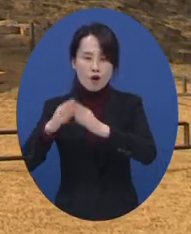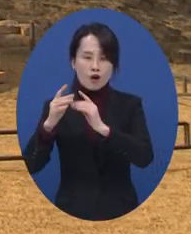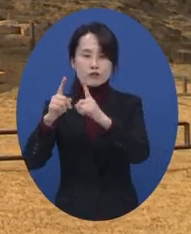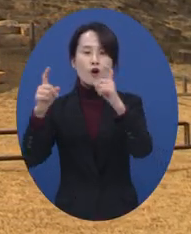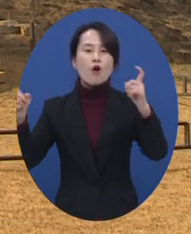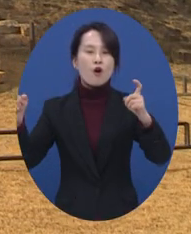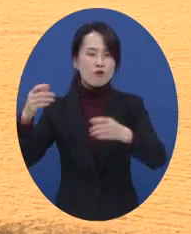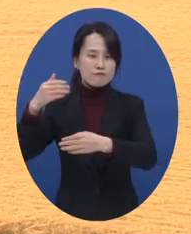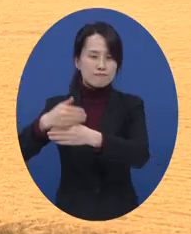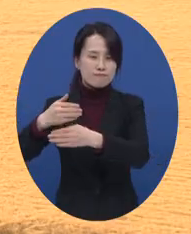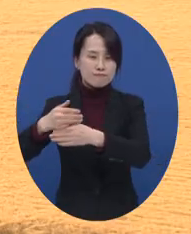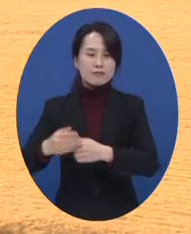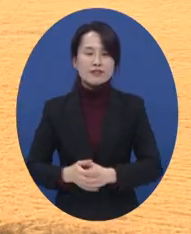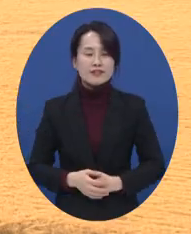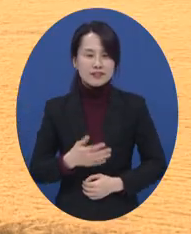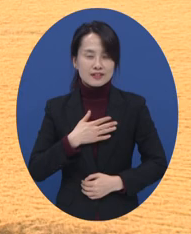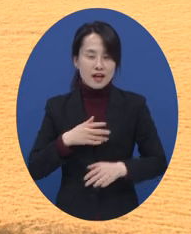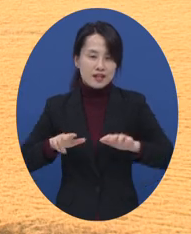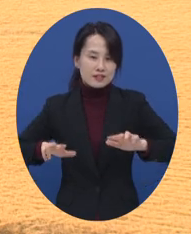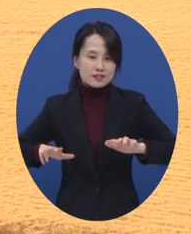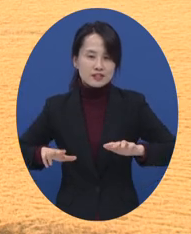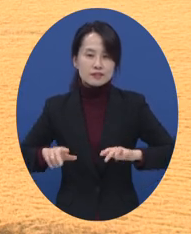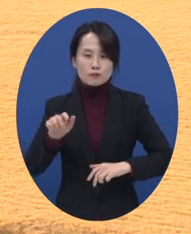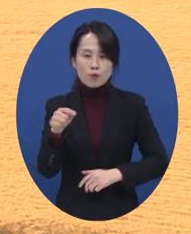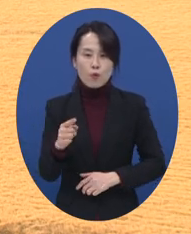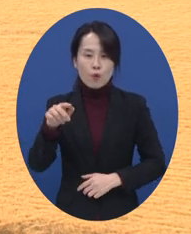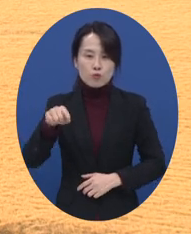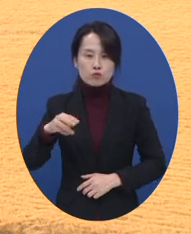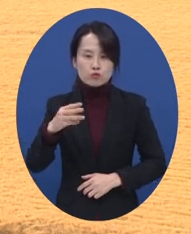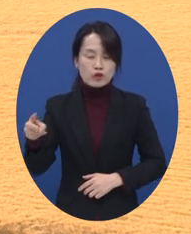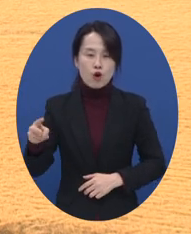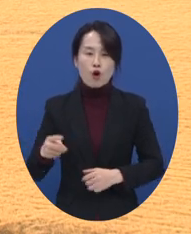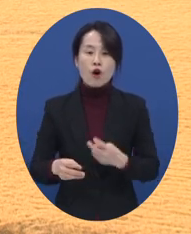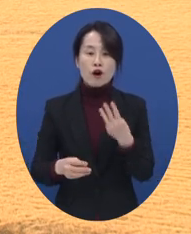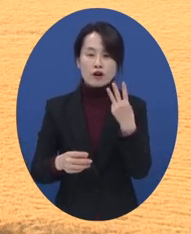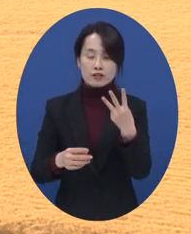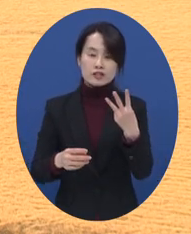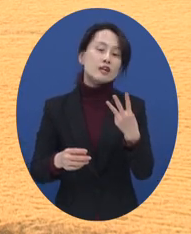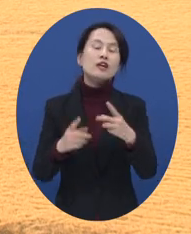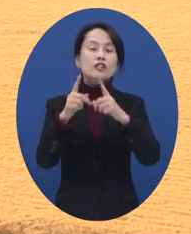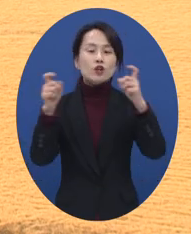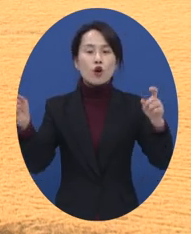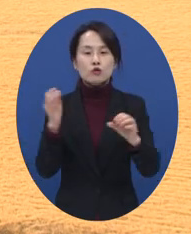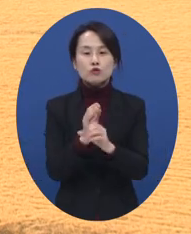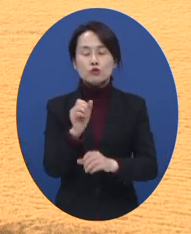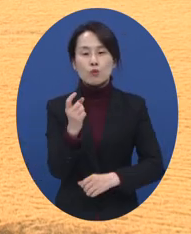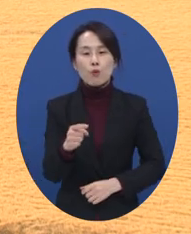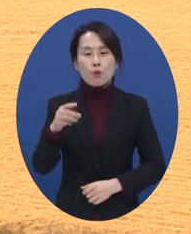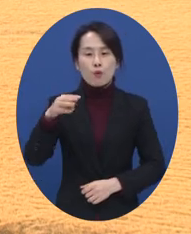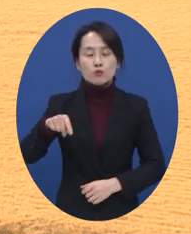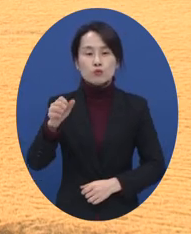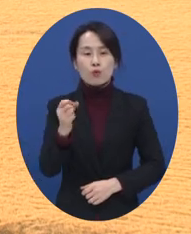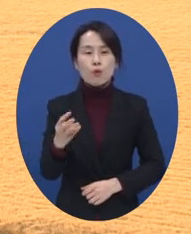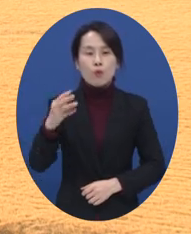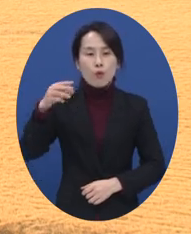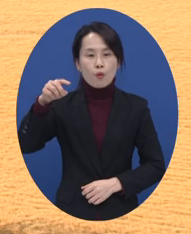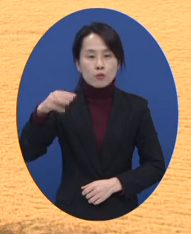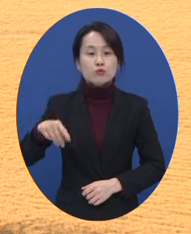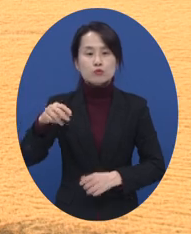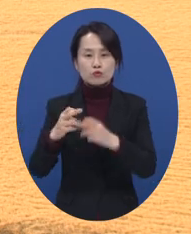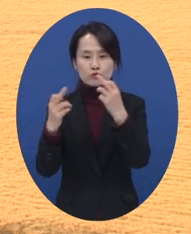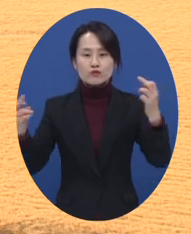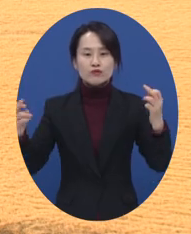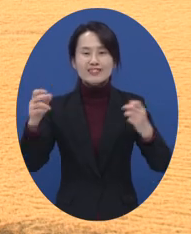성적입니다 저는 지금 고구려 3대 성 중 하나인 연천 호로 고루 성에 나와있습니다 즉 1호 보시면